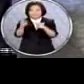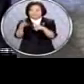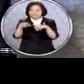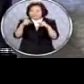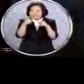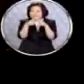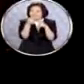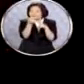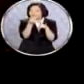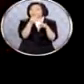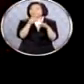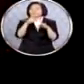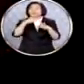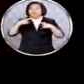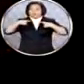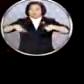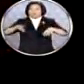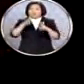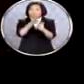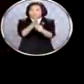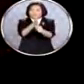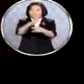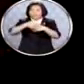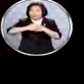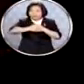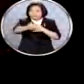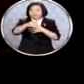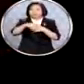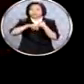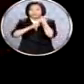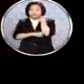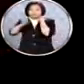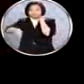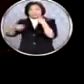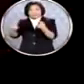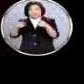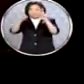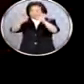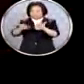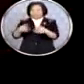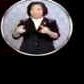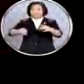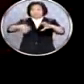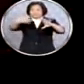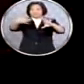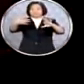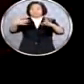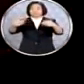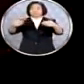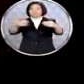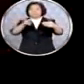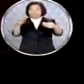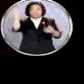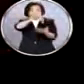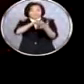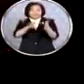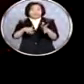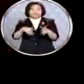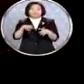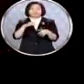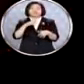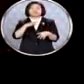改革，包括在检察官问案的时候能够像法庭一样有个电脑的荧幕能够显示出来到底检察书记